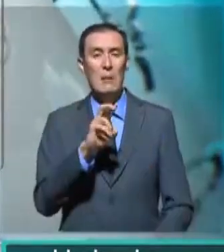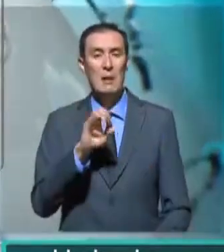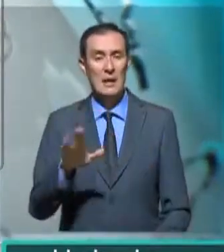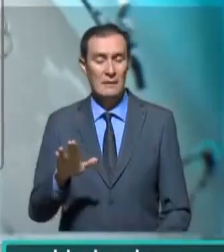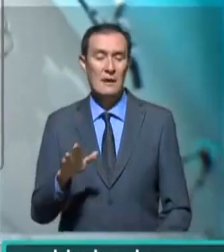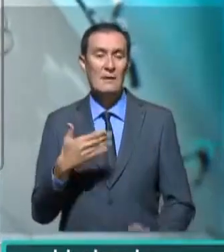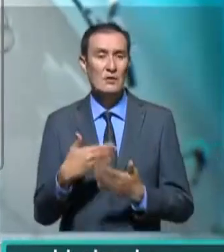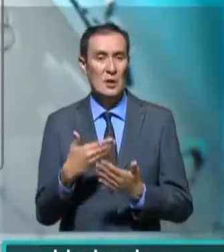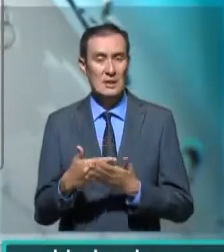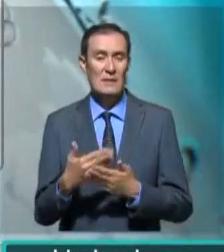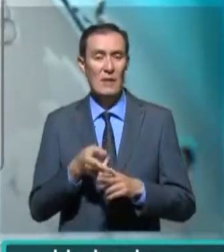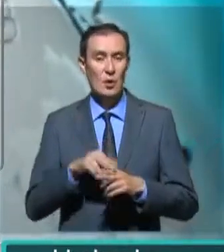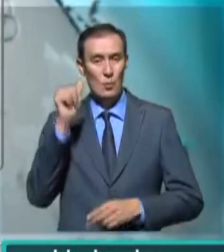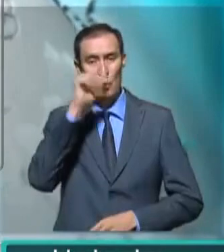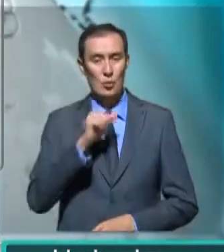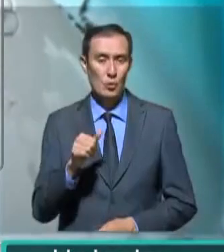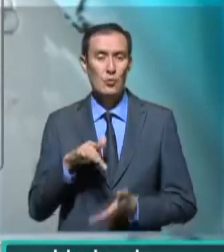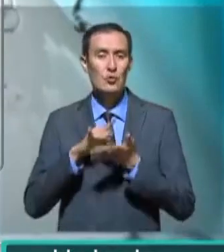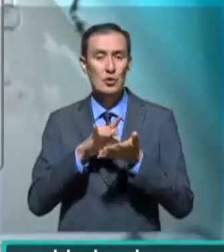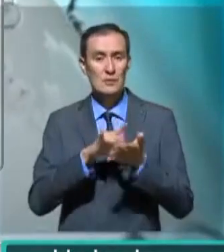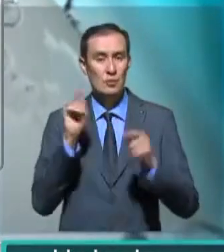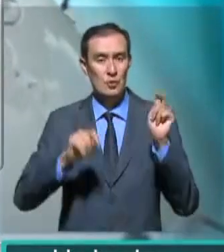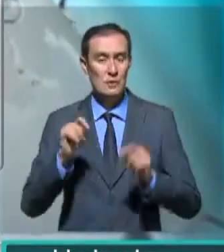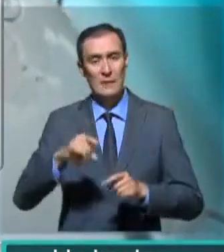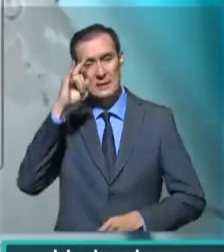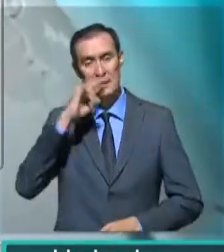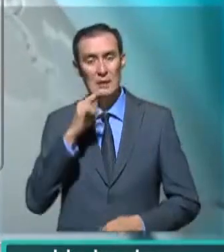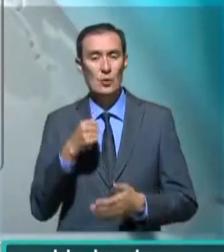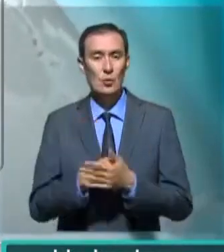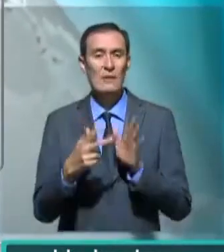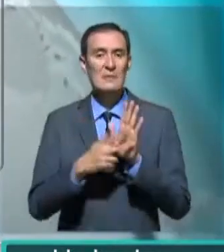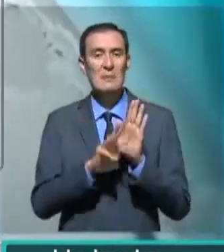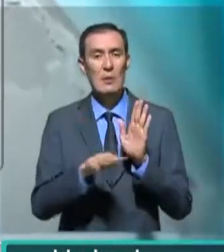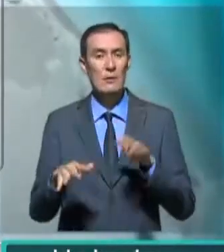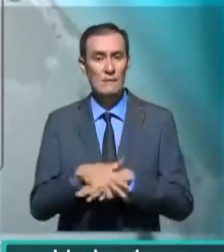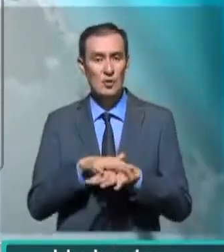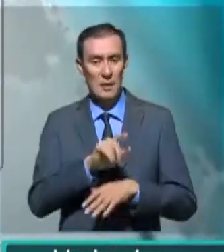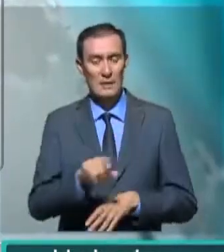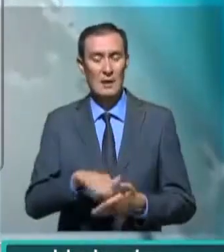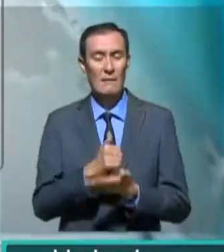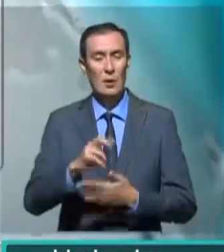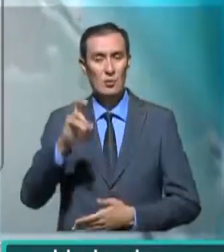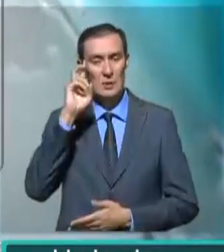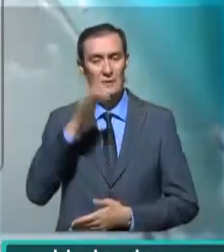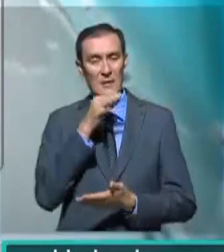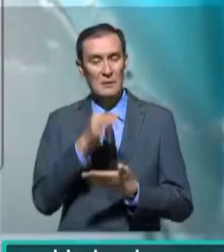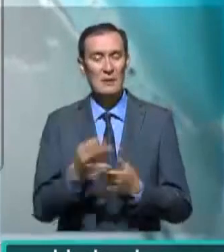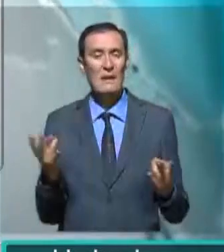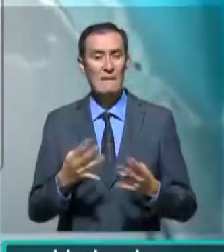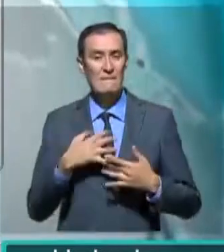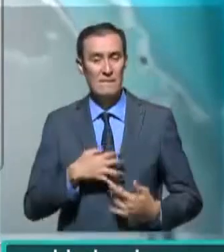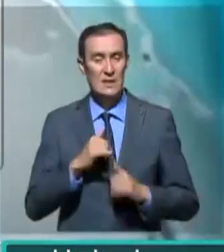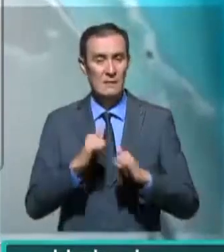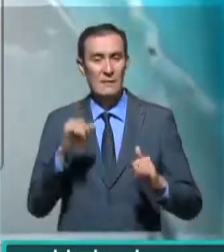частности в этом году количество путешествующих внутри страны достигла 8 миллионов человек глава государства отметил важность развития